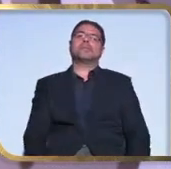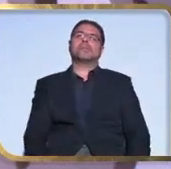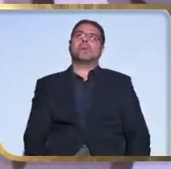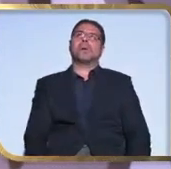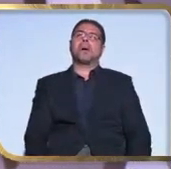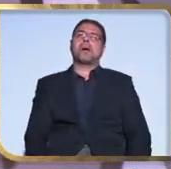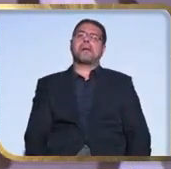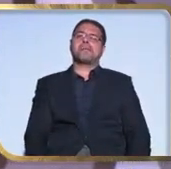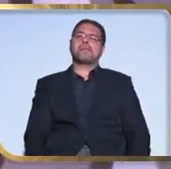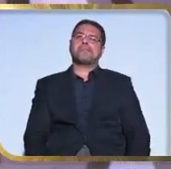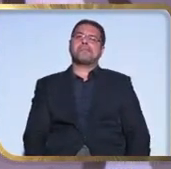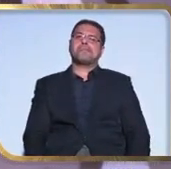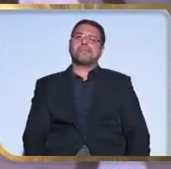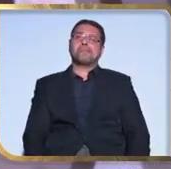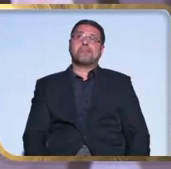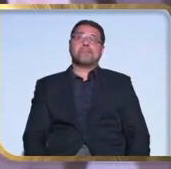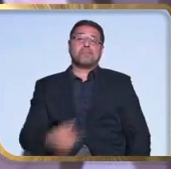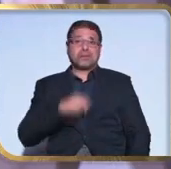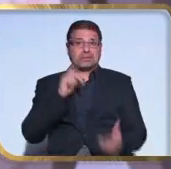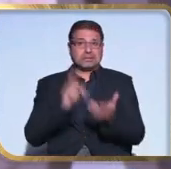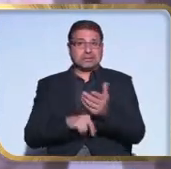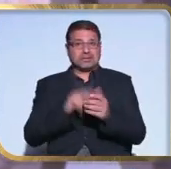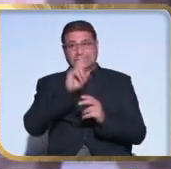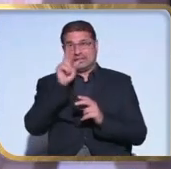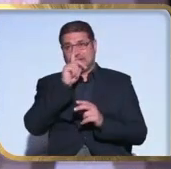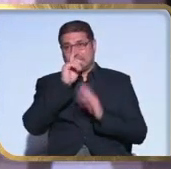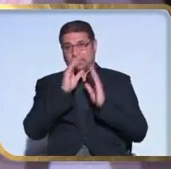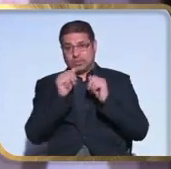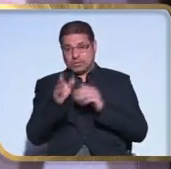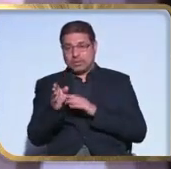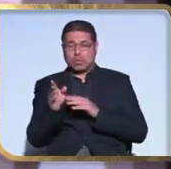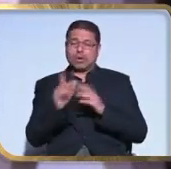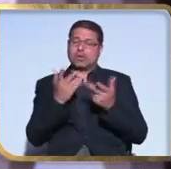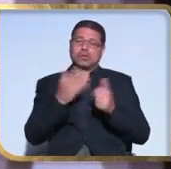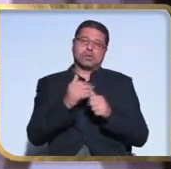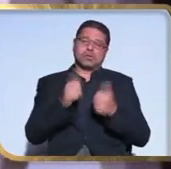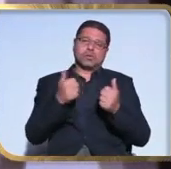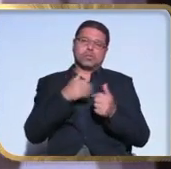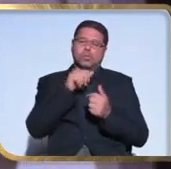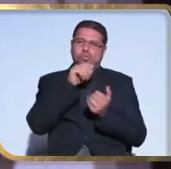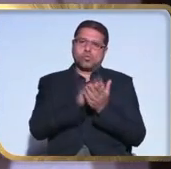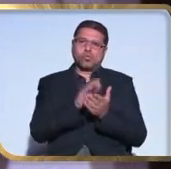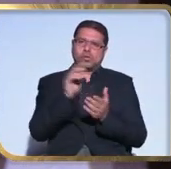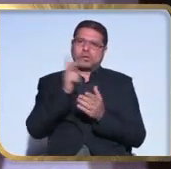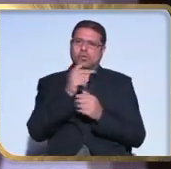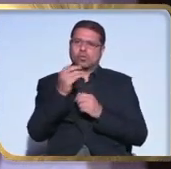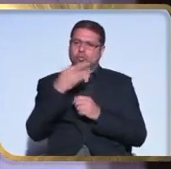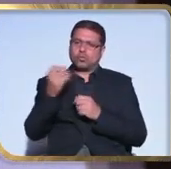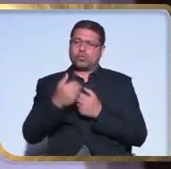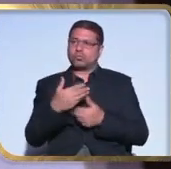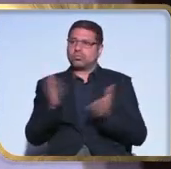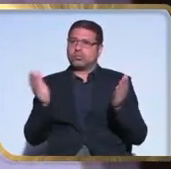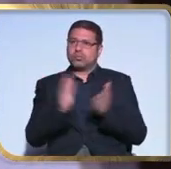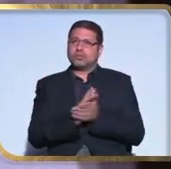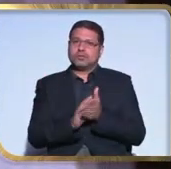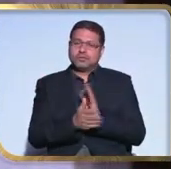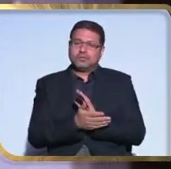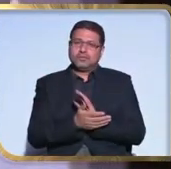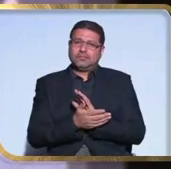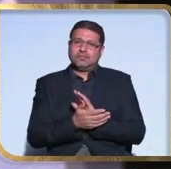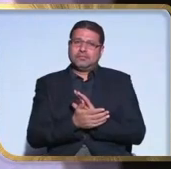امم كده بقى لازما نروح دار القسه وكده ولا يطلع الكفاره اللي هم 300 جنيه وخلاص